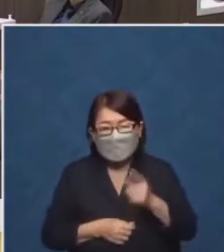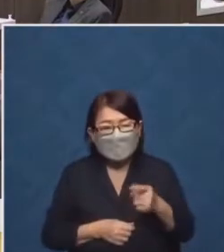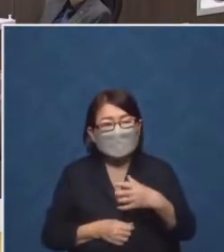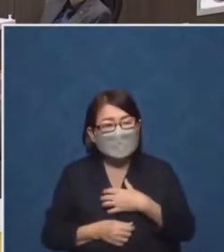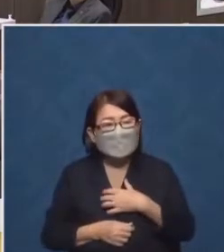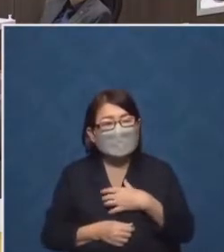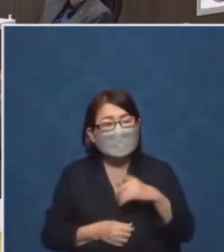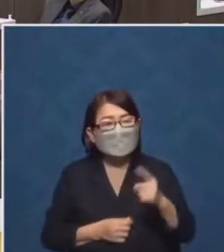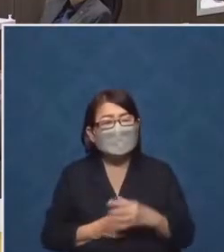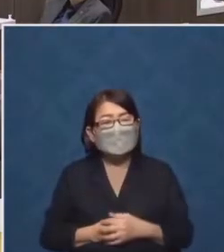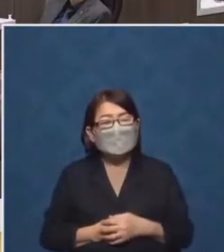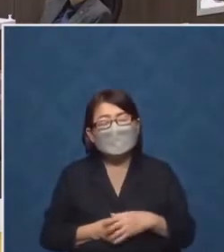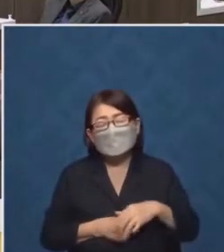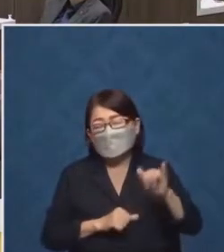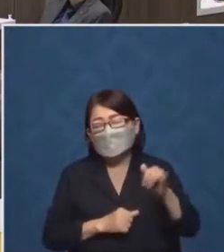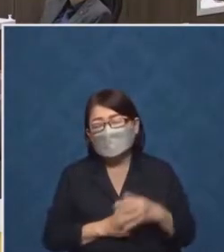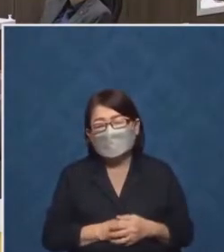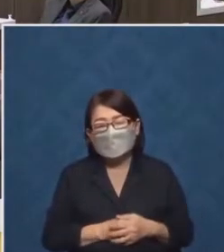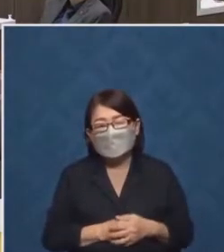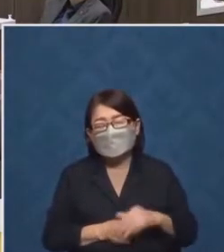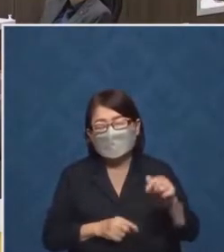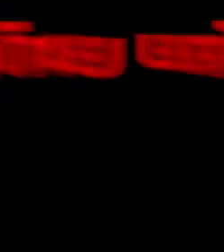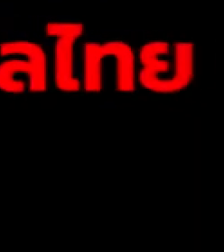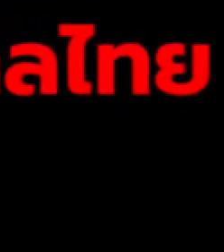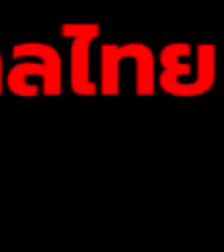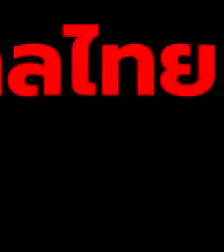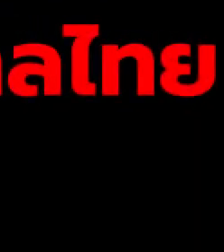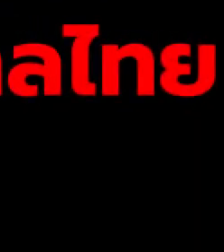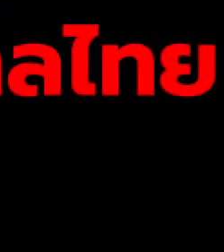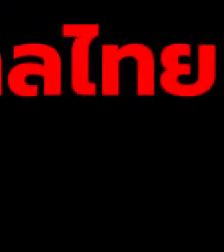ใจที่จะไม่พิจารณา Μ้วนี้เลย